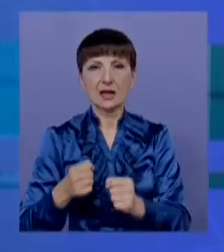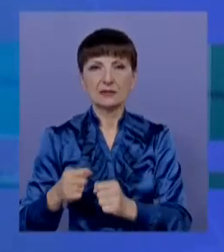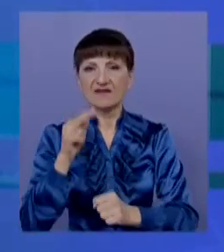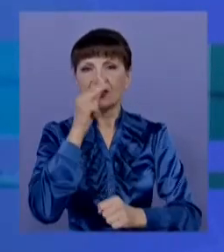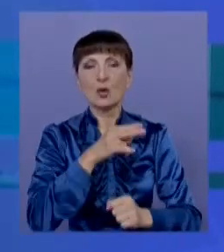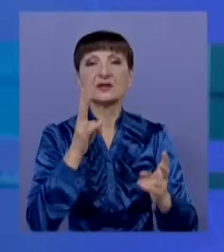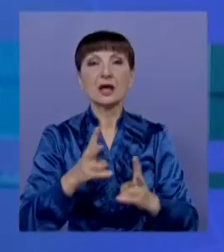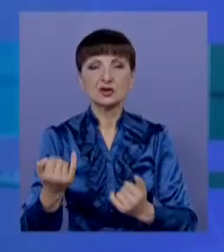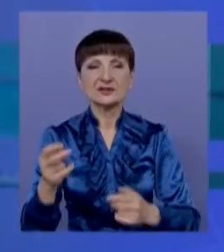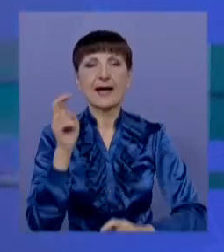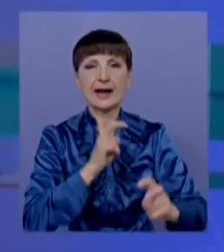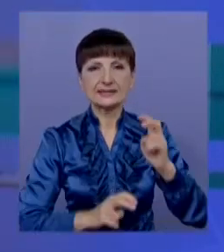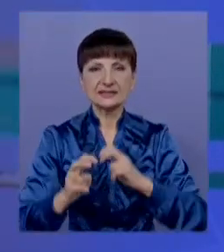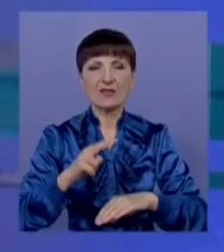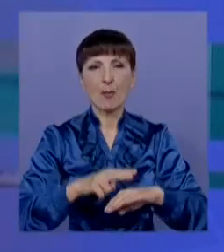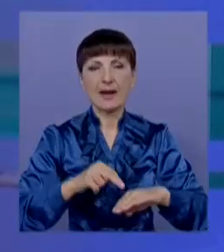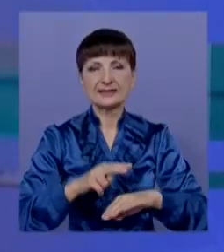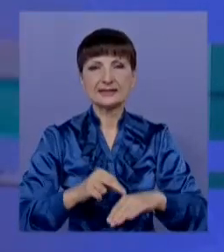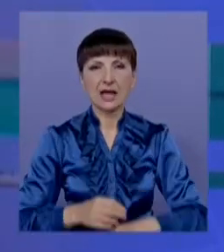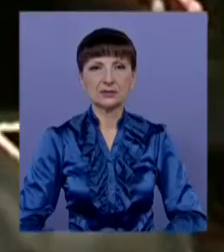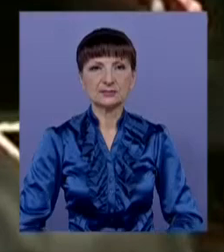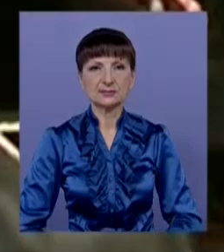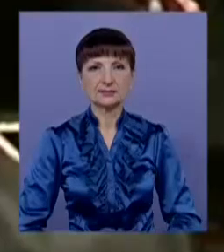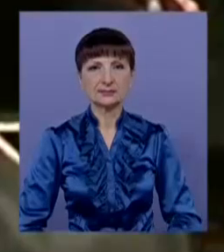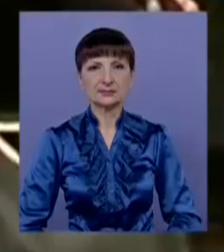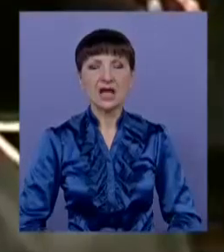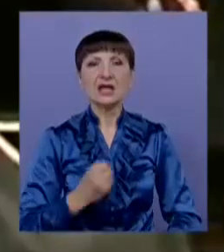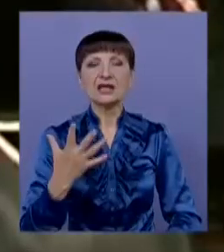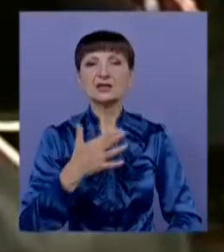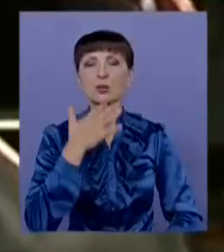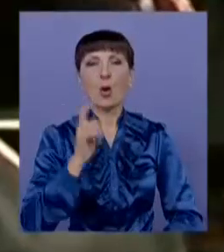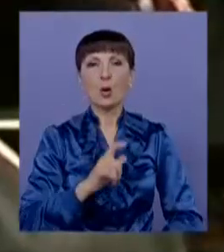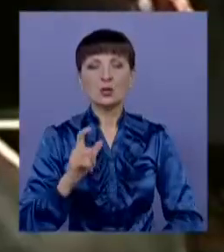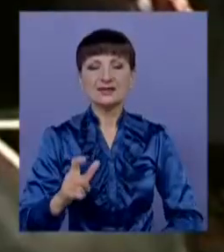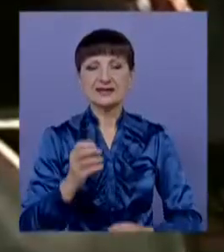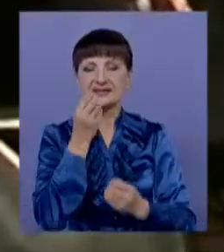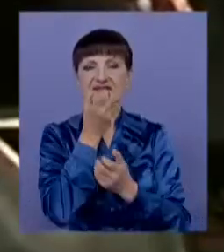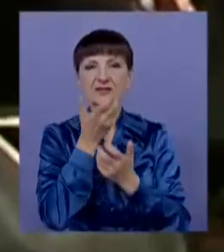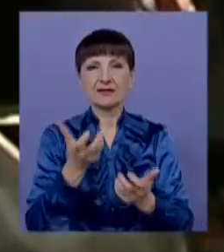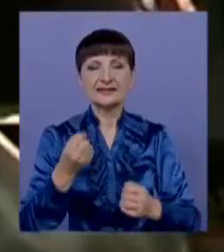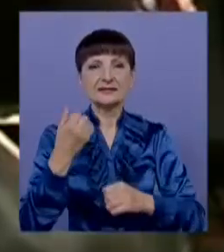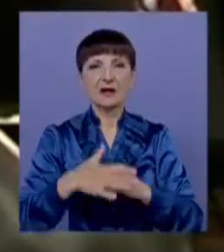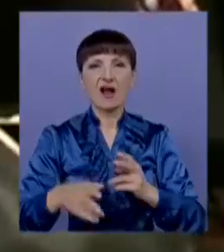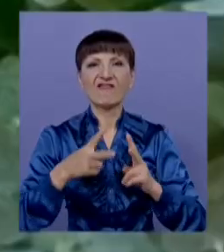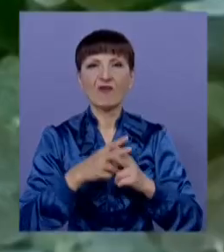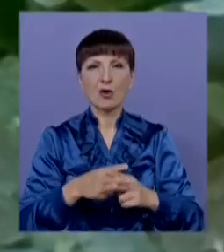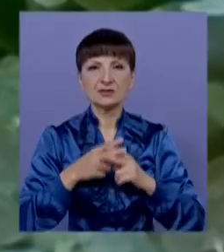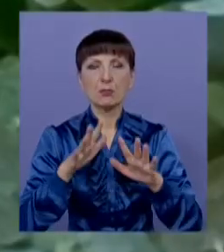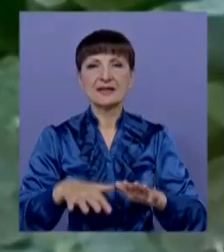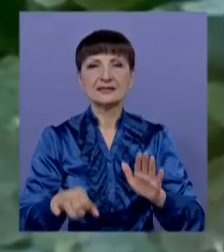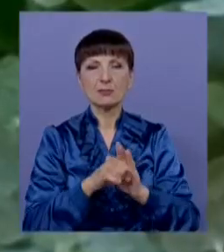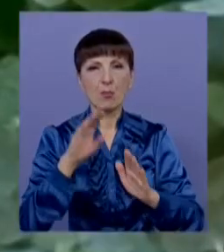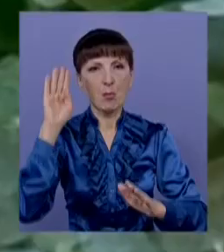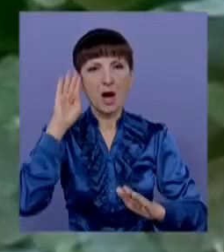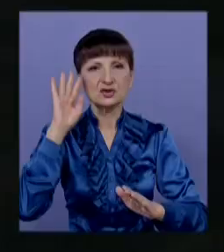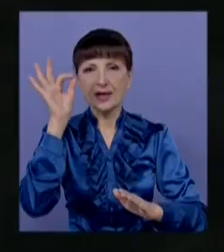Виновников трагедии сейчас разыскивает местная полиция. Несколько сотен людей несут цветы на центральный вокзал к месту гибели мальчика